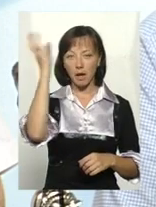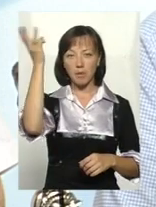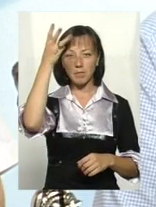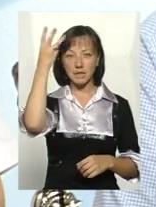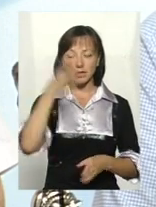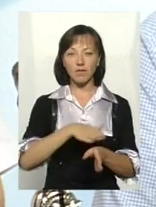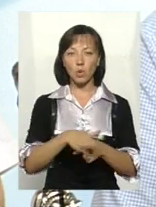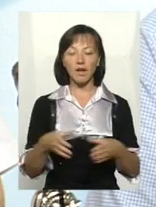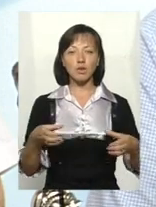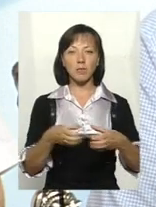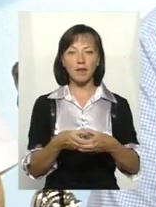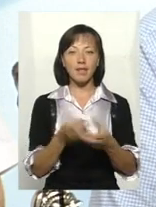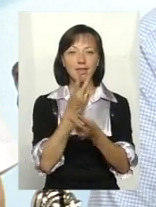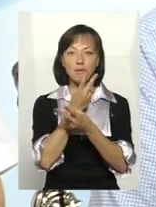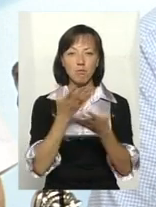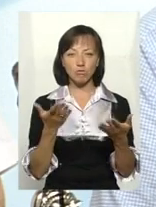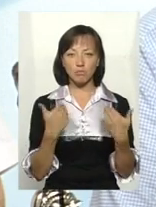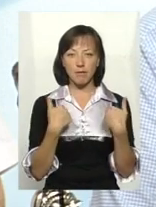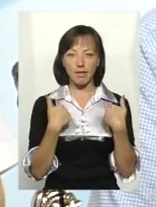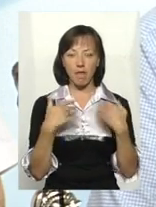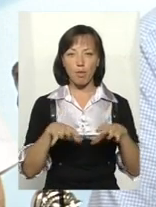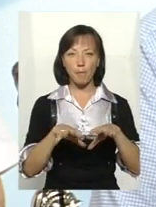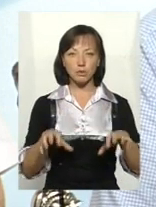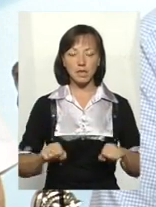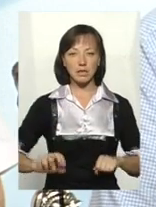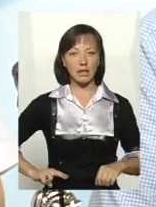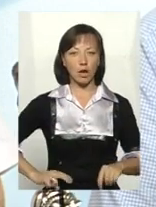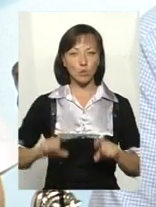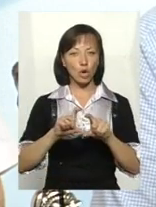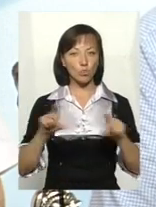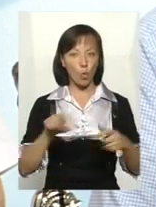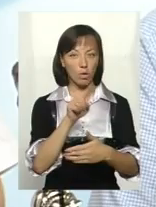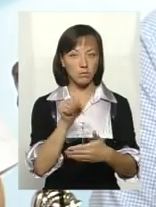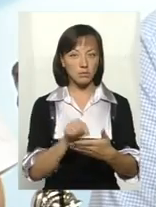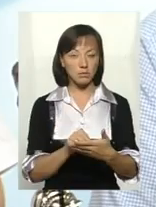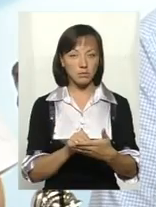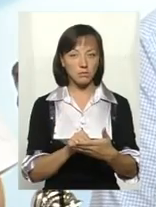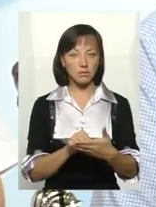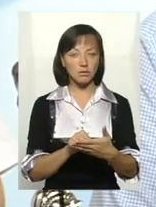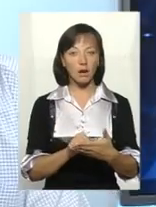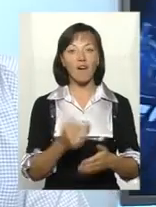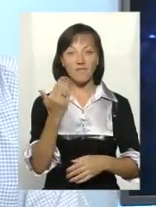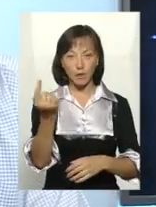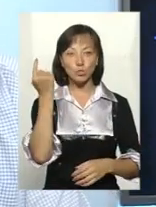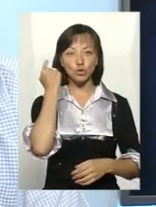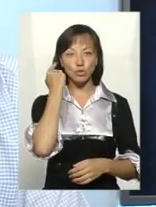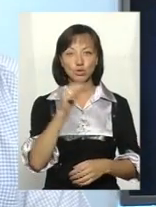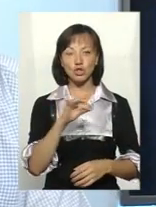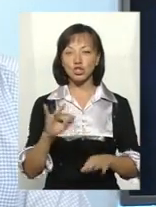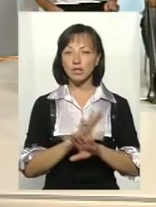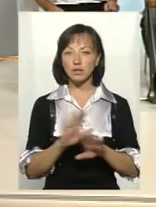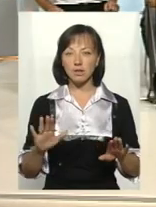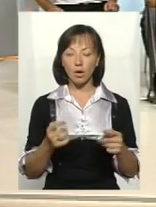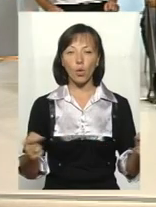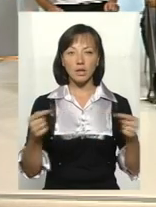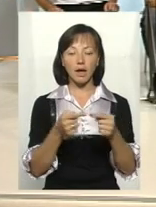Хмельницький виконавчий комітет не бачить мене на посаді директора школи. Тому що, як було вже в передачі сказано... Почули чи ні за конкретний